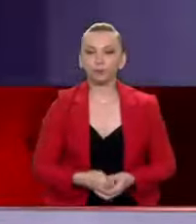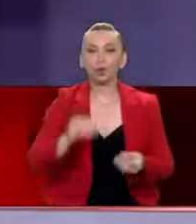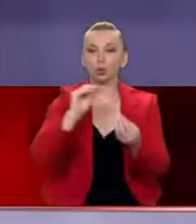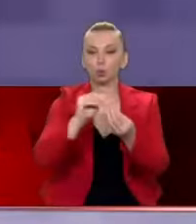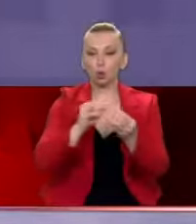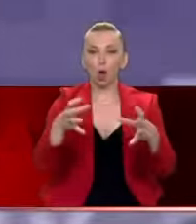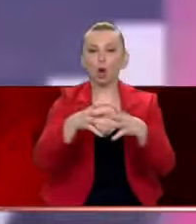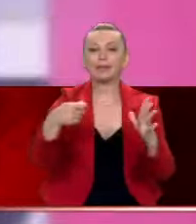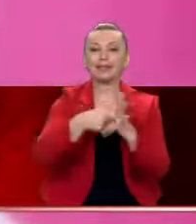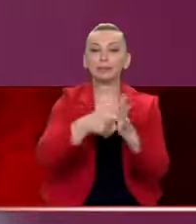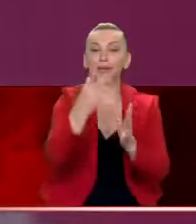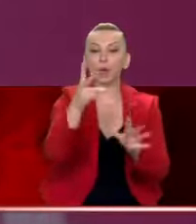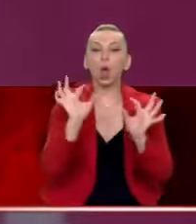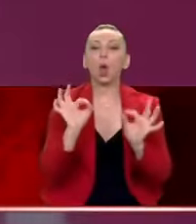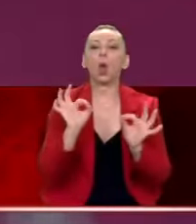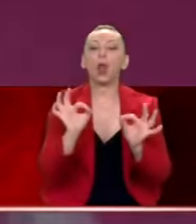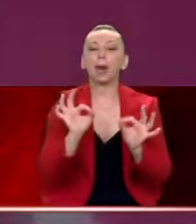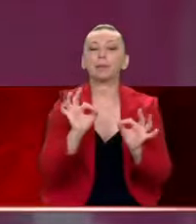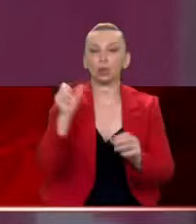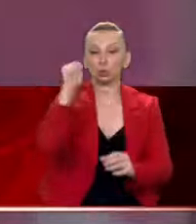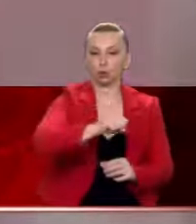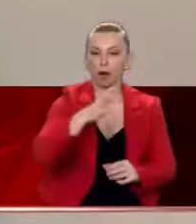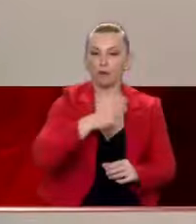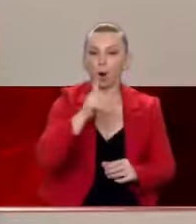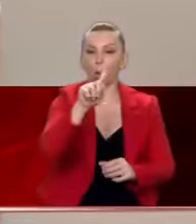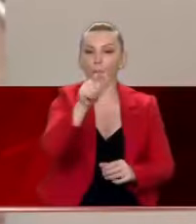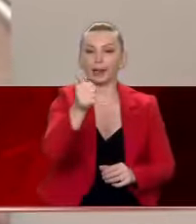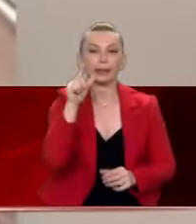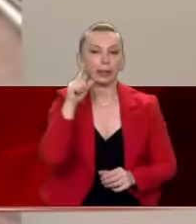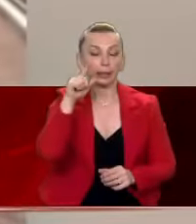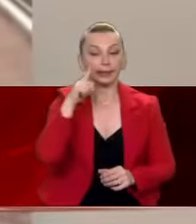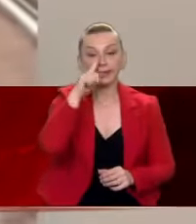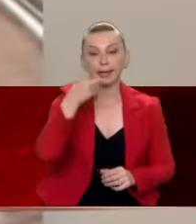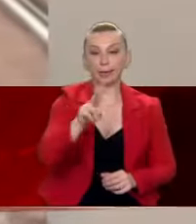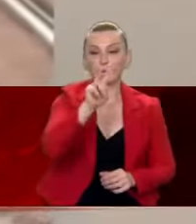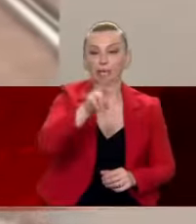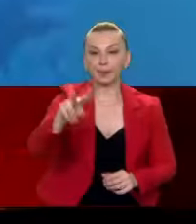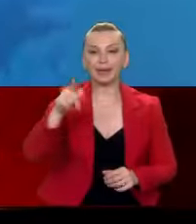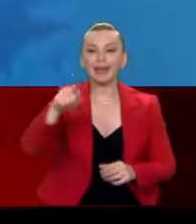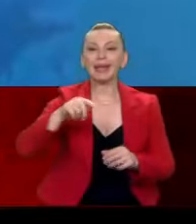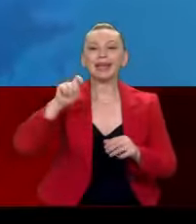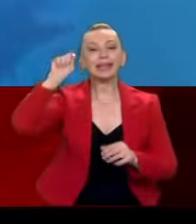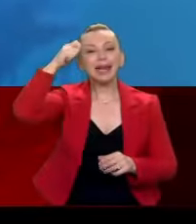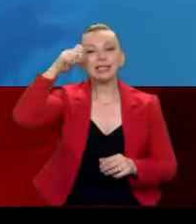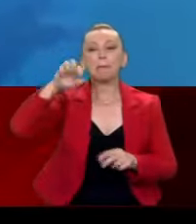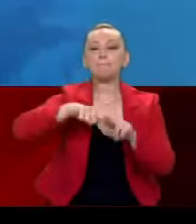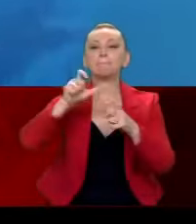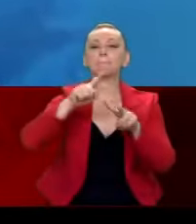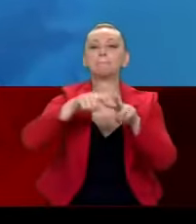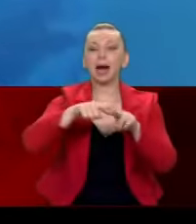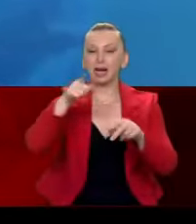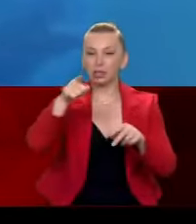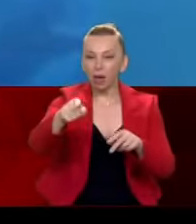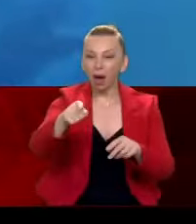Suç örgütünün ismi 2 önemli suikaste duyuldu. Bunlardan biri 16 Nisan 2022'de Kasımpaşa Spor Tribün lideri Yüksel